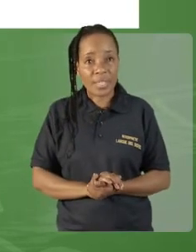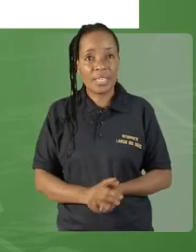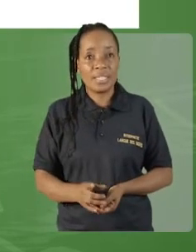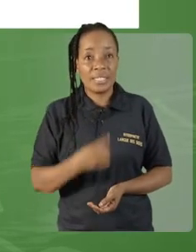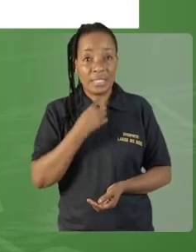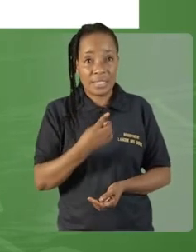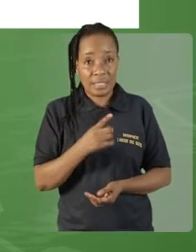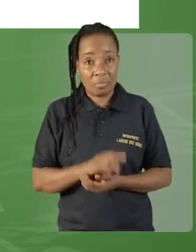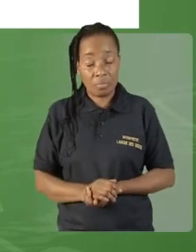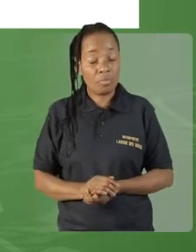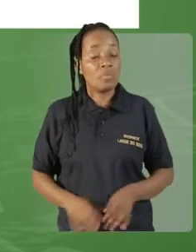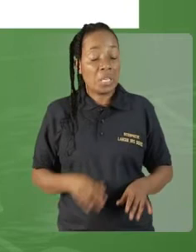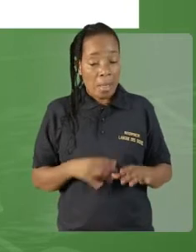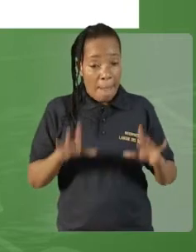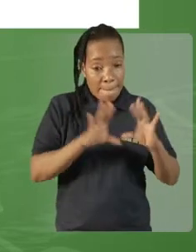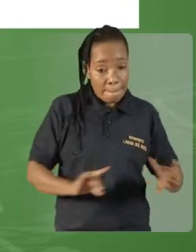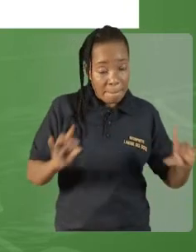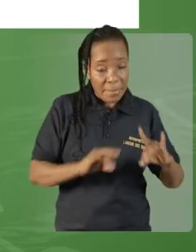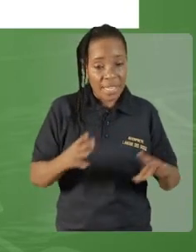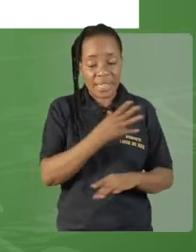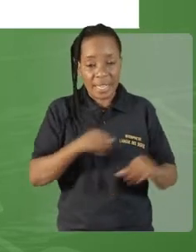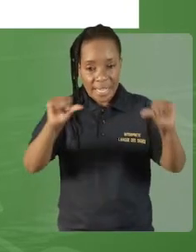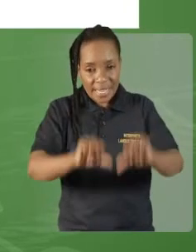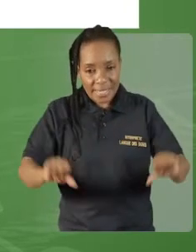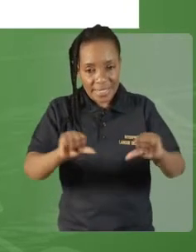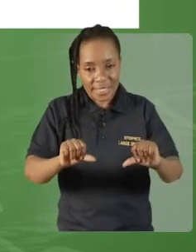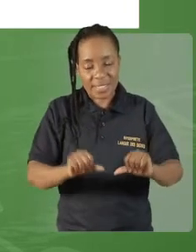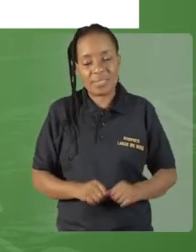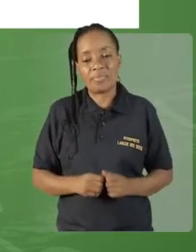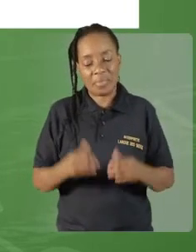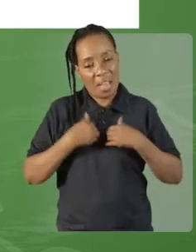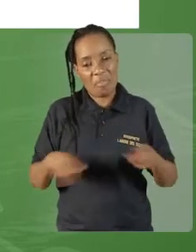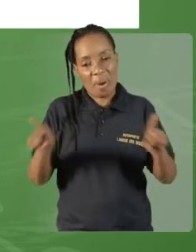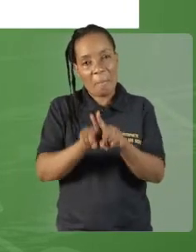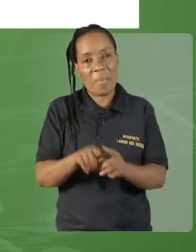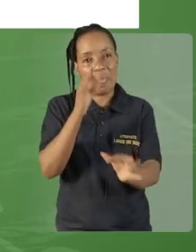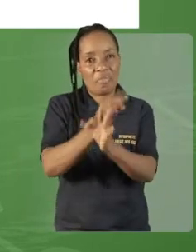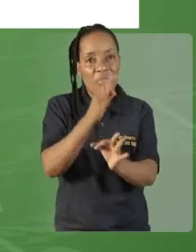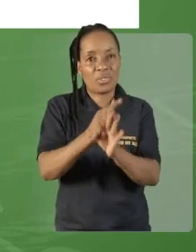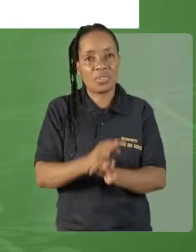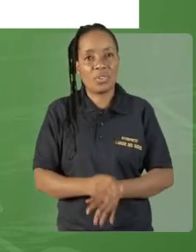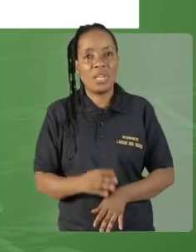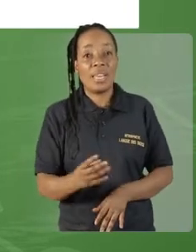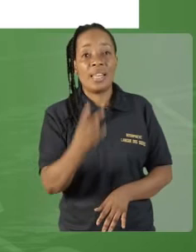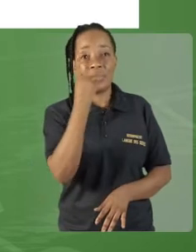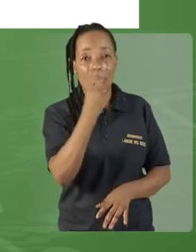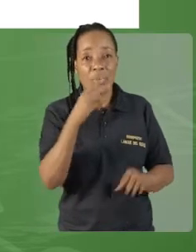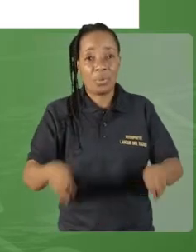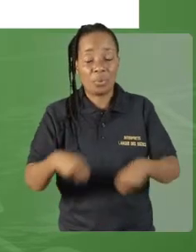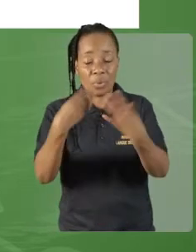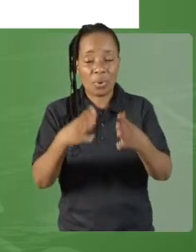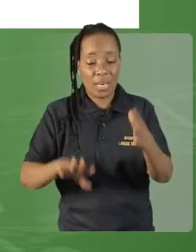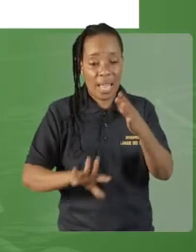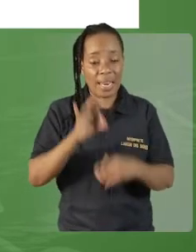science remplissent une même fonction. Ils fournissent tous deux à l'esprit humain une